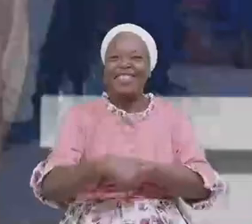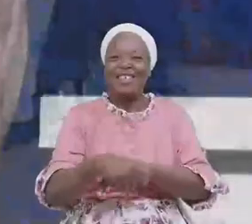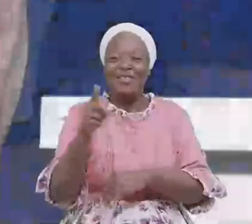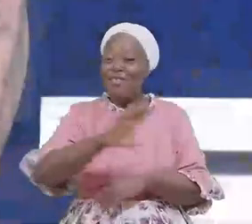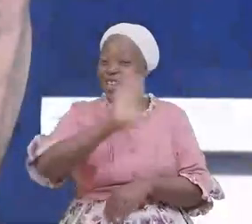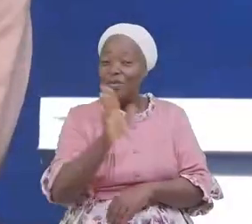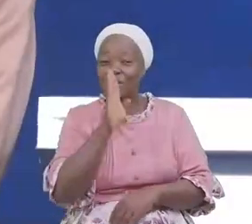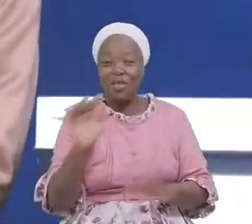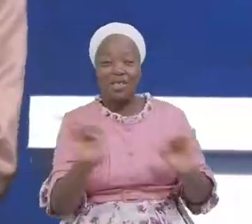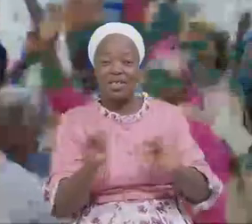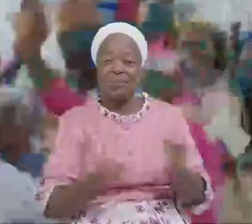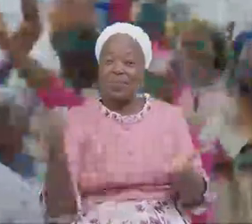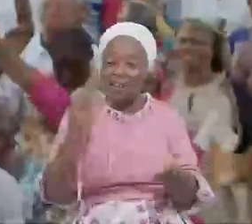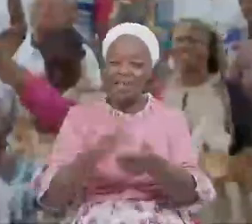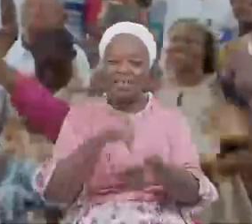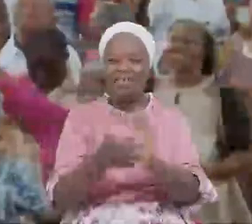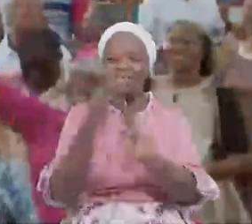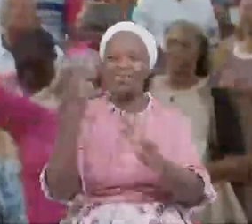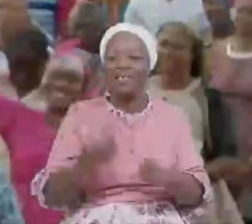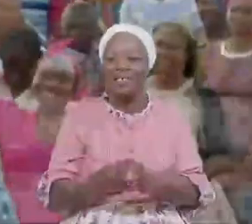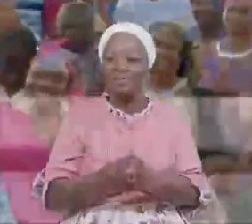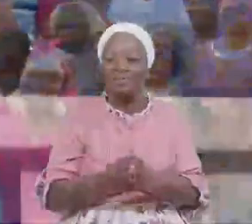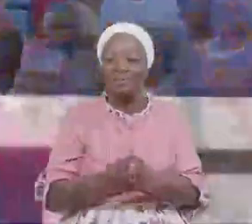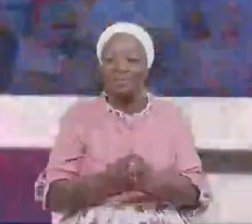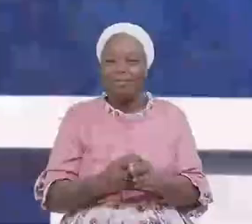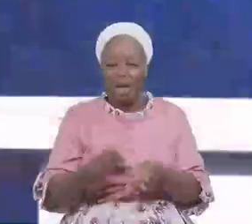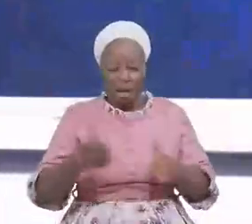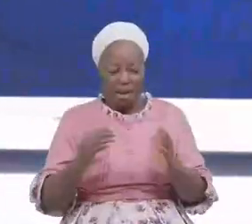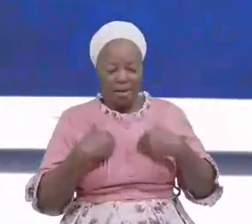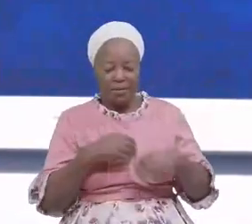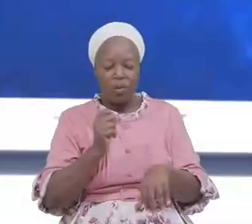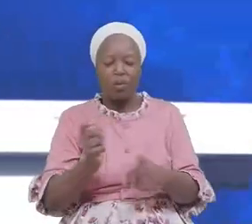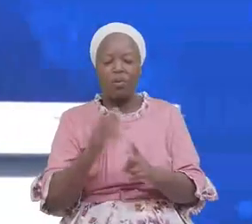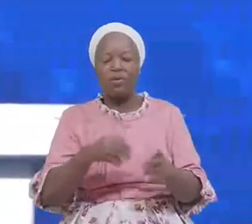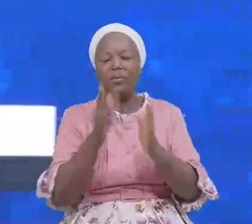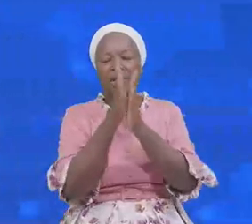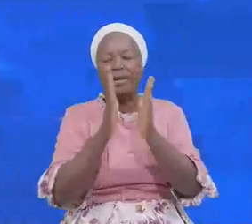Ta vie ne sera plus jamais la même. Prions ensemble.